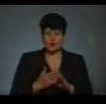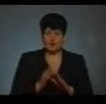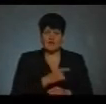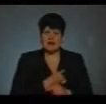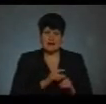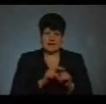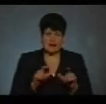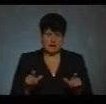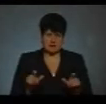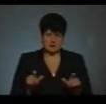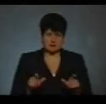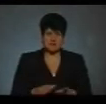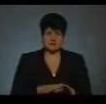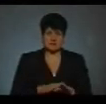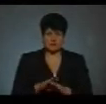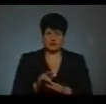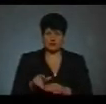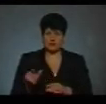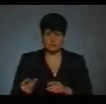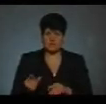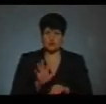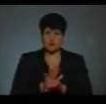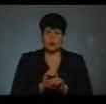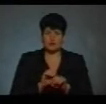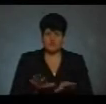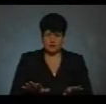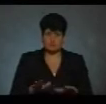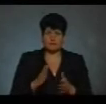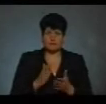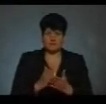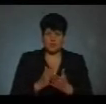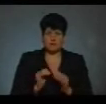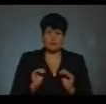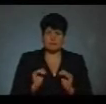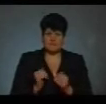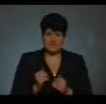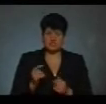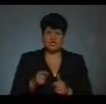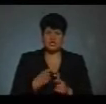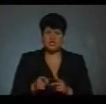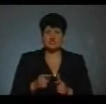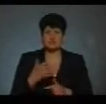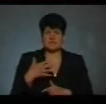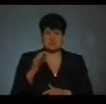лікарні, заповнені пацієнтами з COVID, мали менше, ніж на 50%.